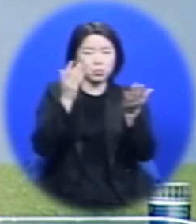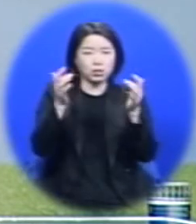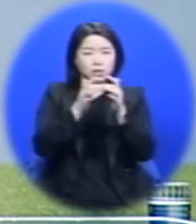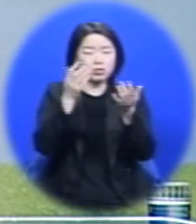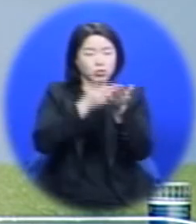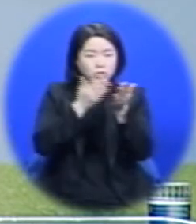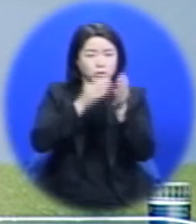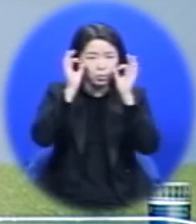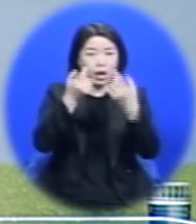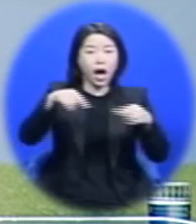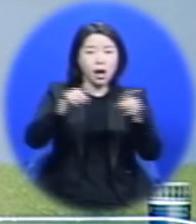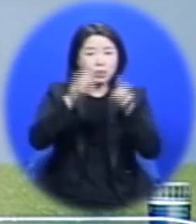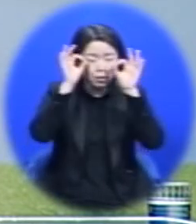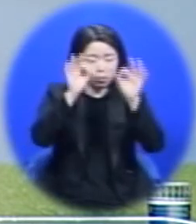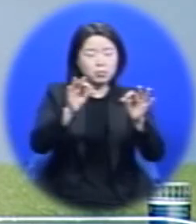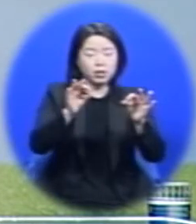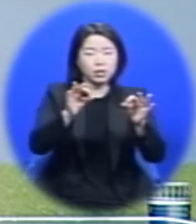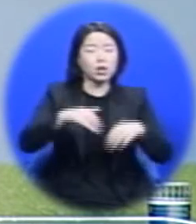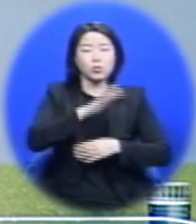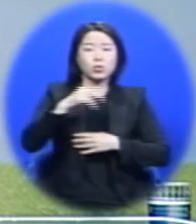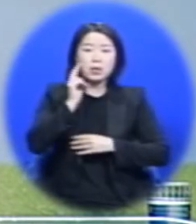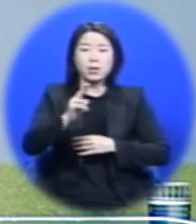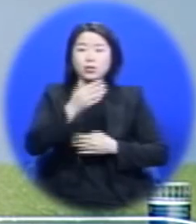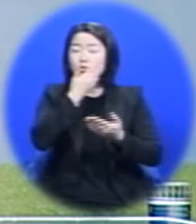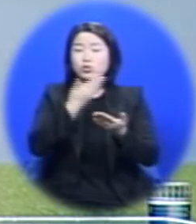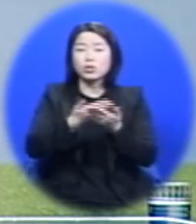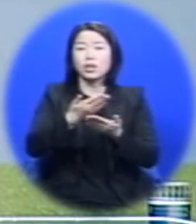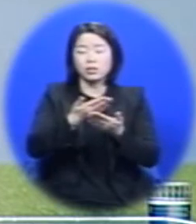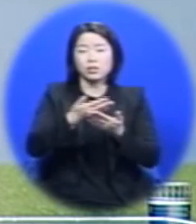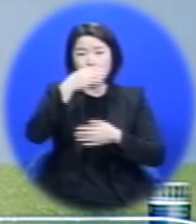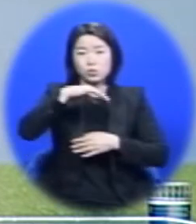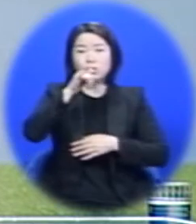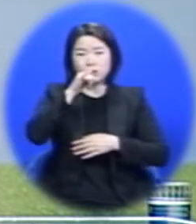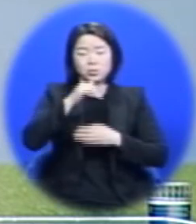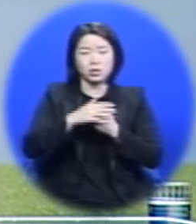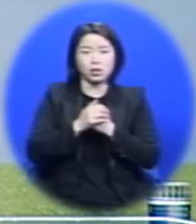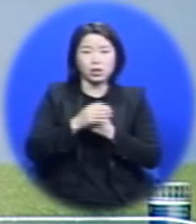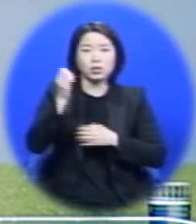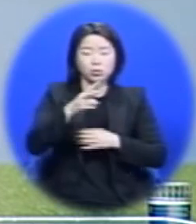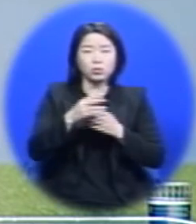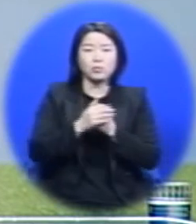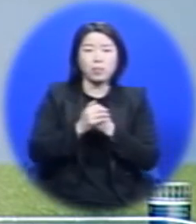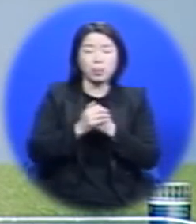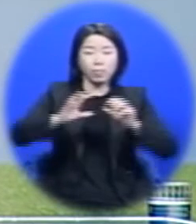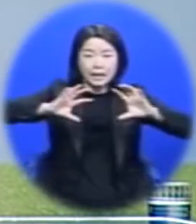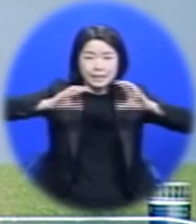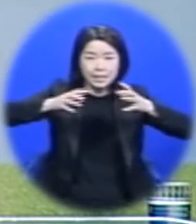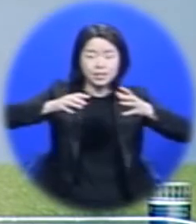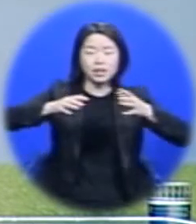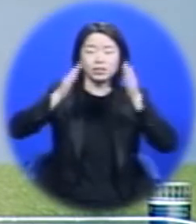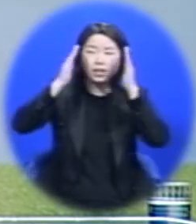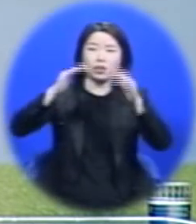함께 바라보아지면 그건 우리에게 매우 중요할 수 있어요. 그리고 세상을 향하여